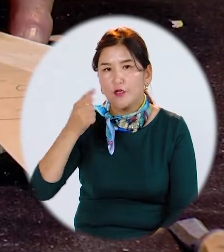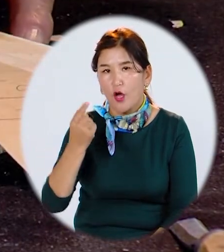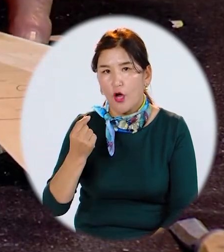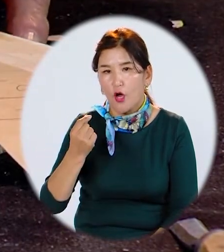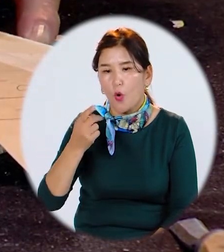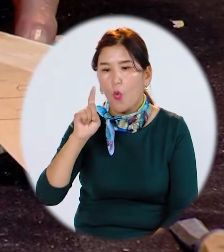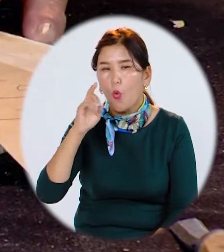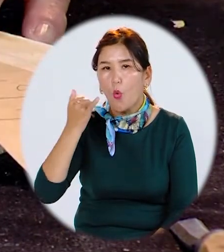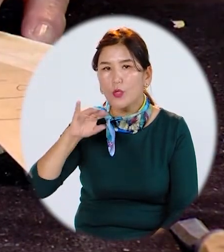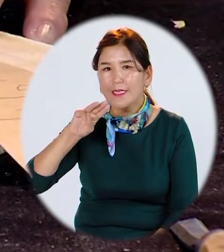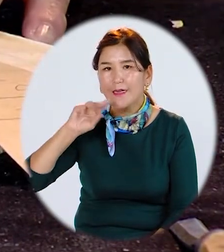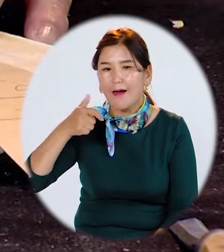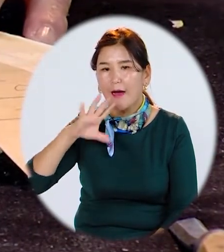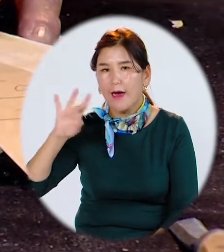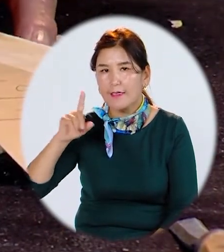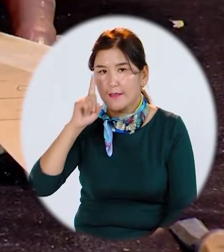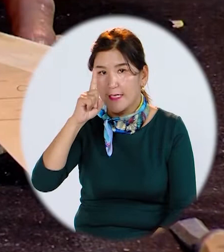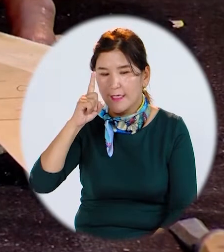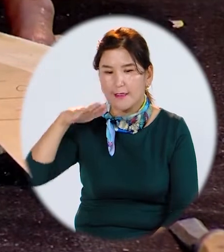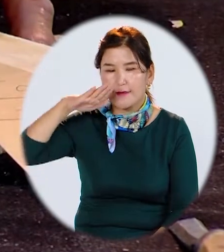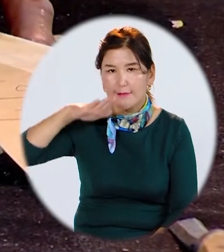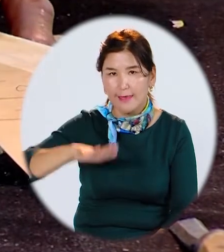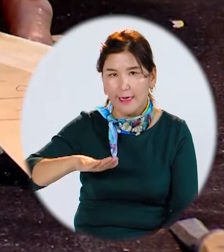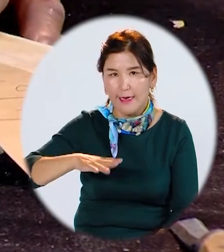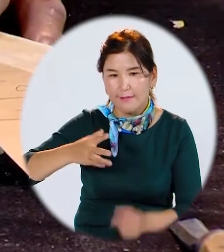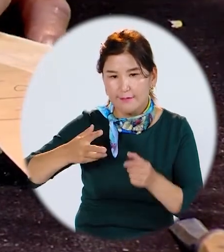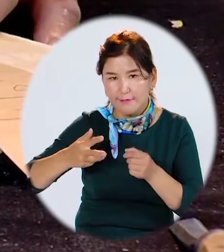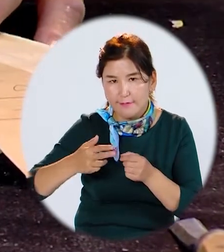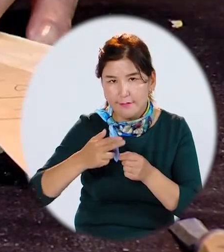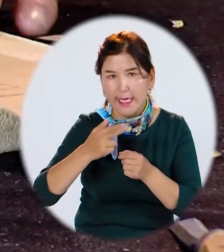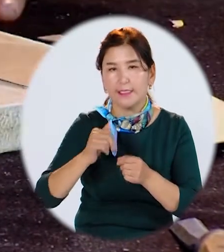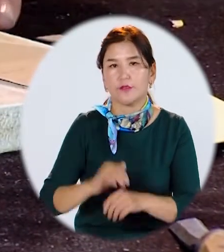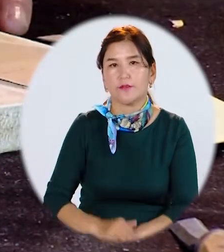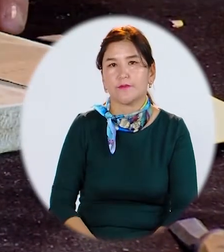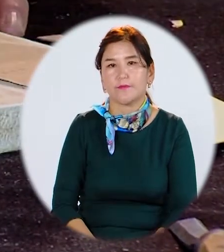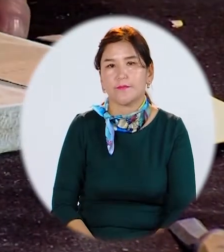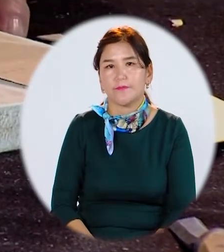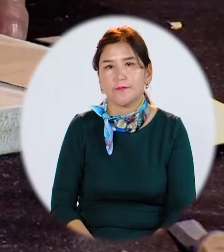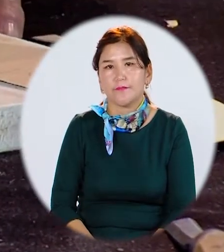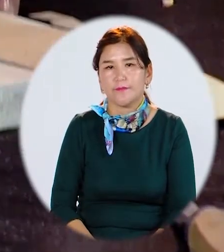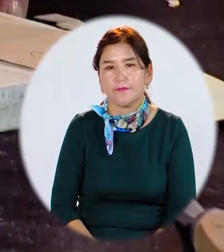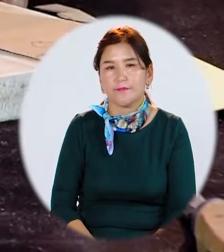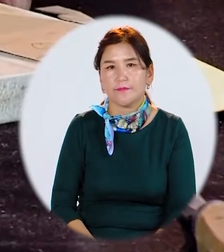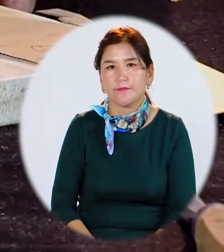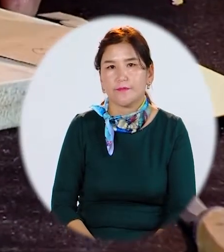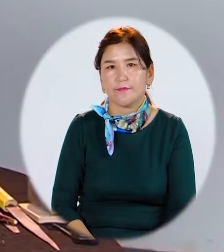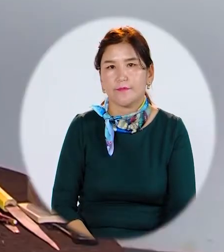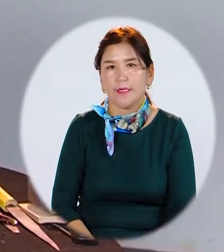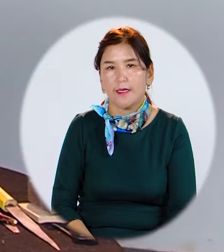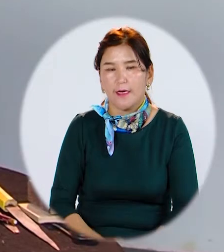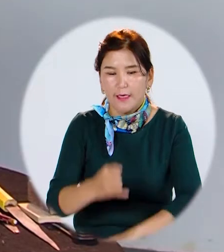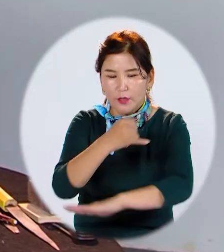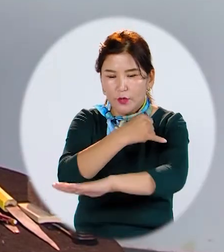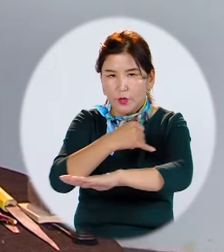ажиллана. Нэг дарлаа. Яг хэмжээний зураасны дагуу хийж гүйцэтгэн.